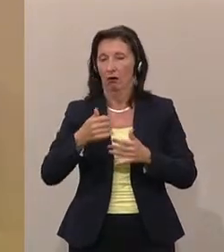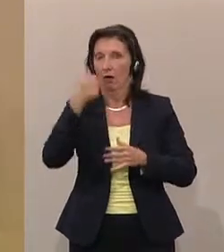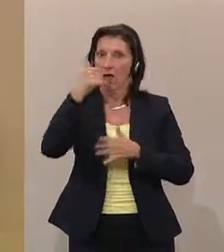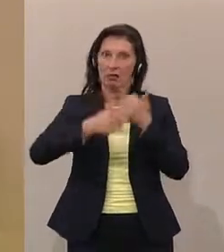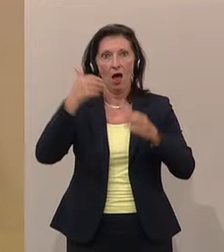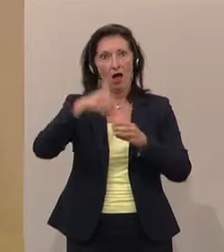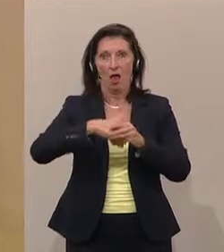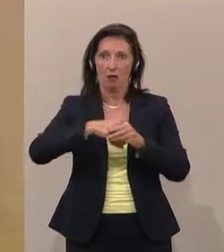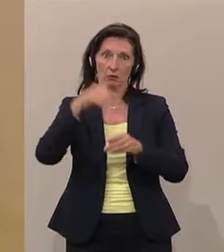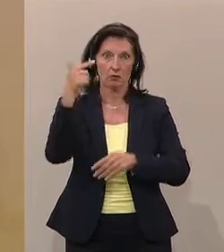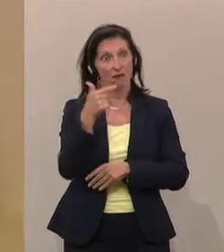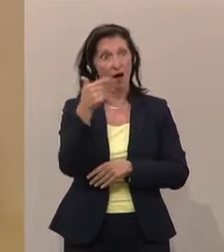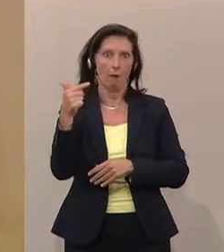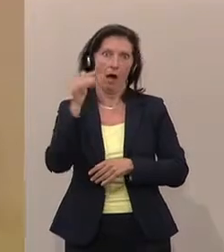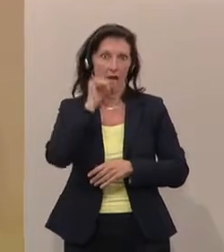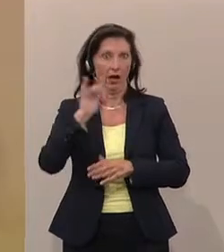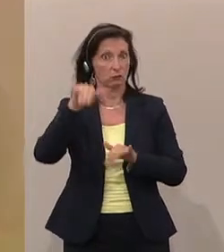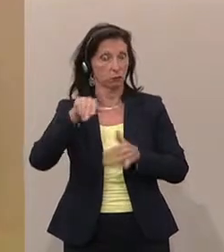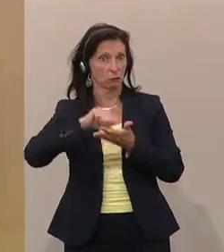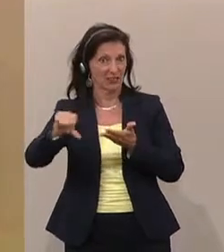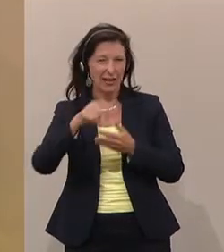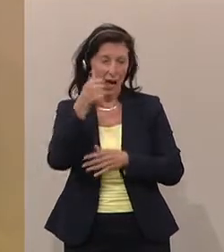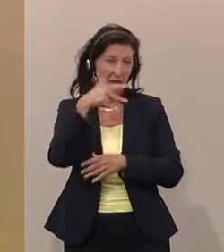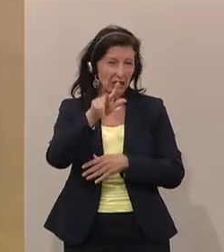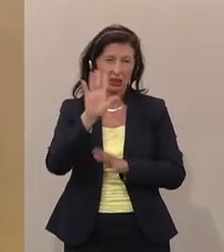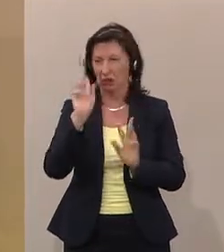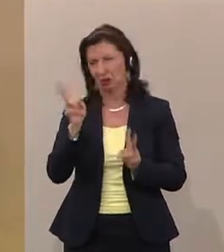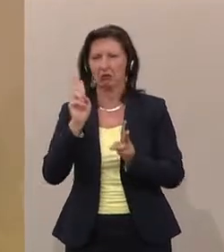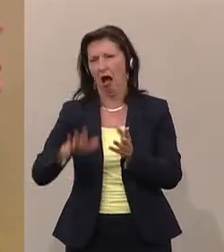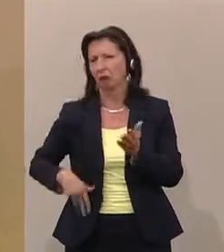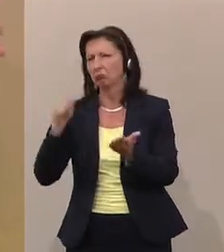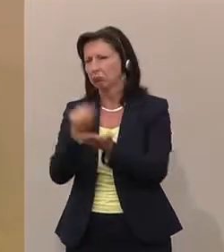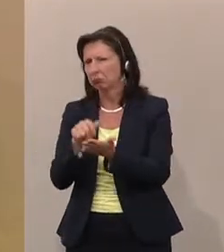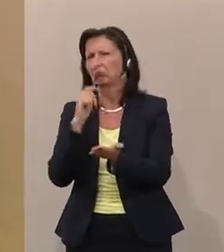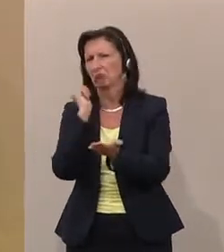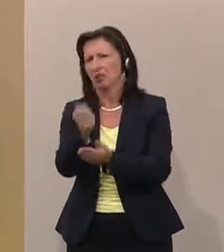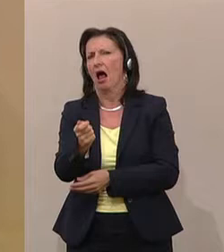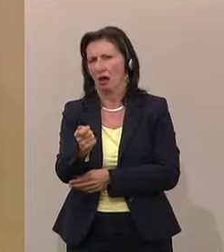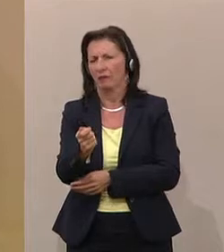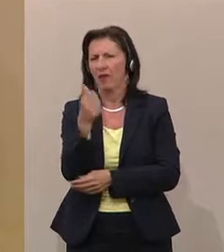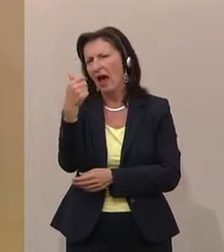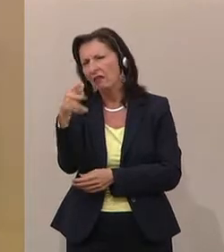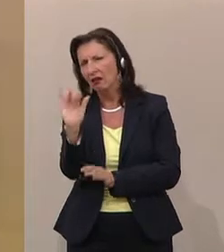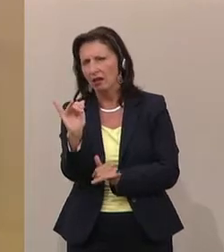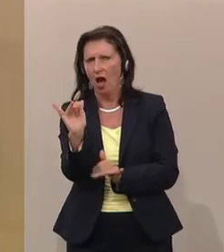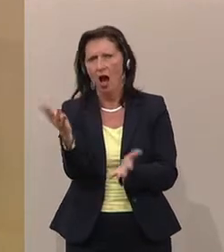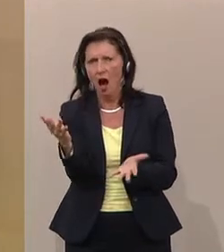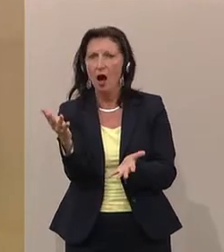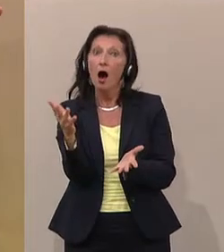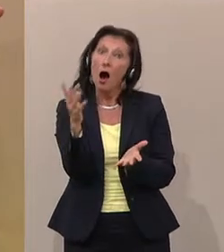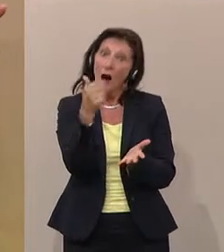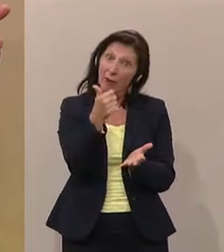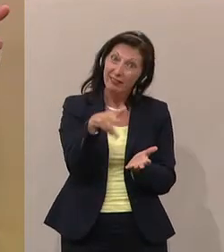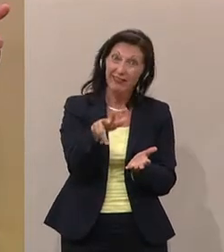Kalenderjahr zwei derartige Reisen. Aber für ein Drittel ist es kein Problem. Für ein Drittel geht es aus, aber es ist schon eine schwierige Belastung